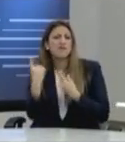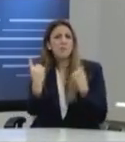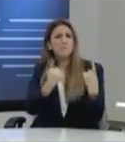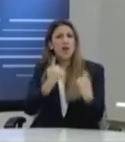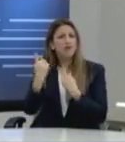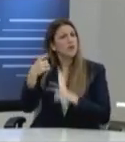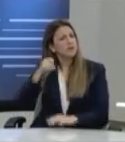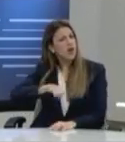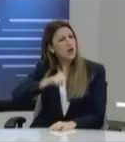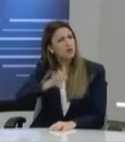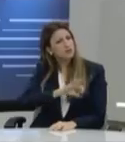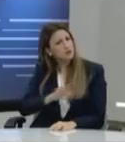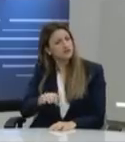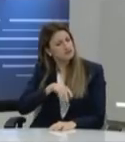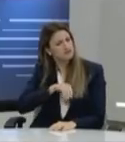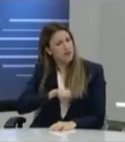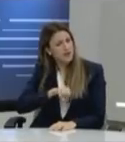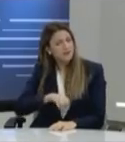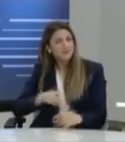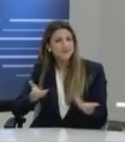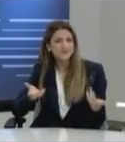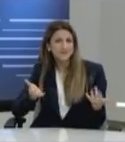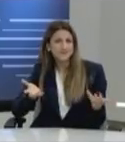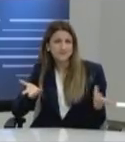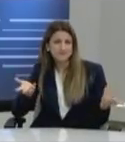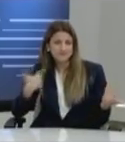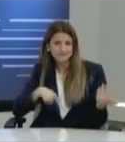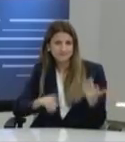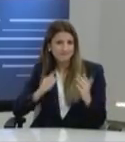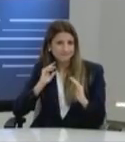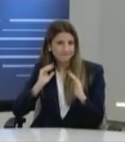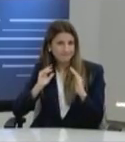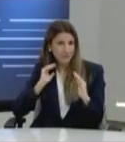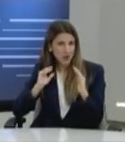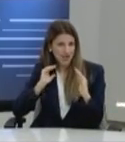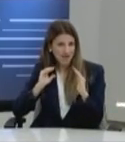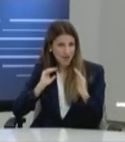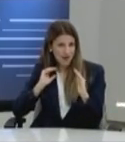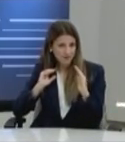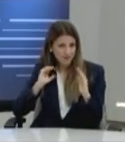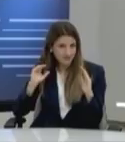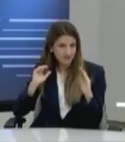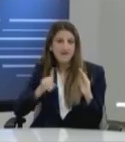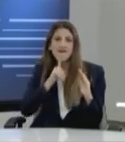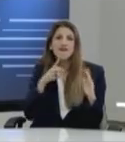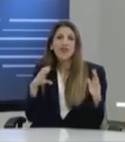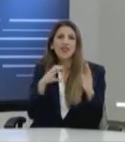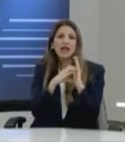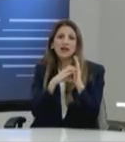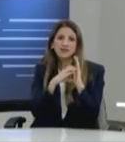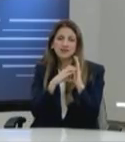αμφισβητώ τις προθέσεις σας. Αλλά προστατεύουμε με τη σημερινή